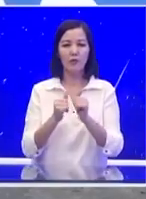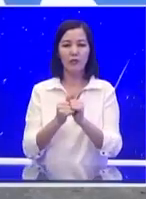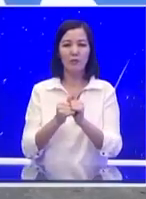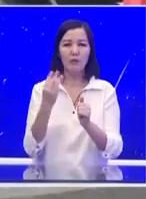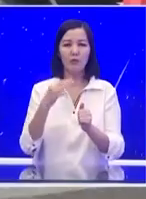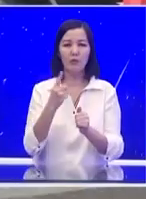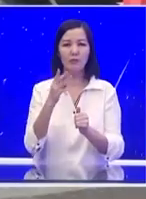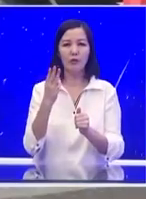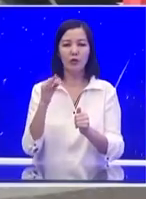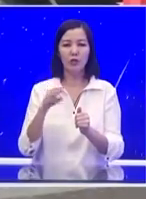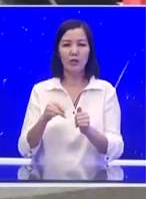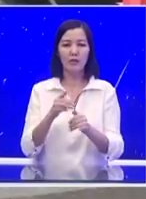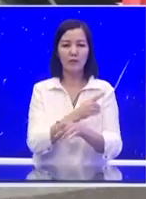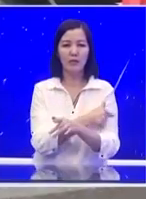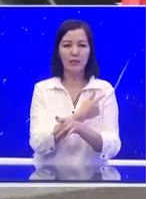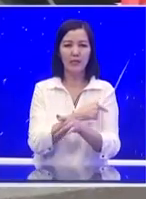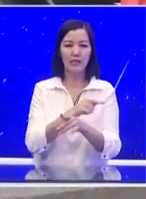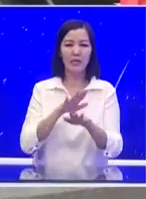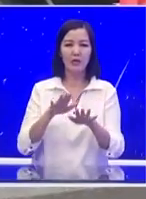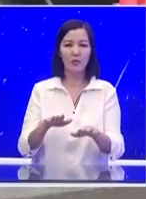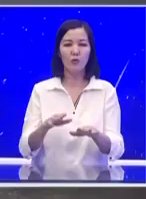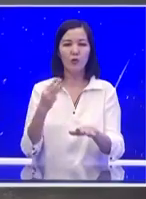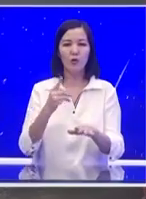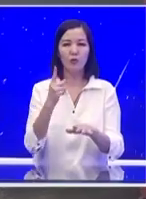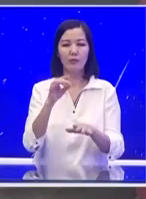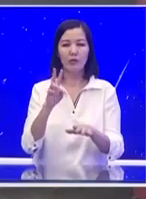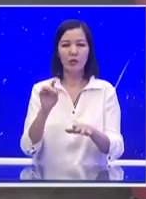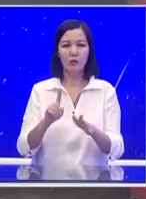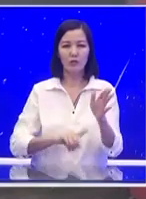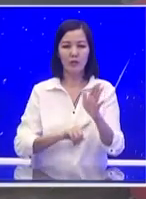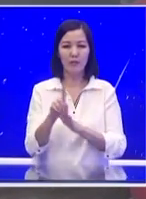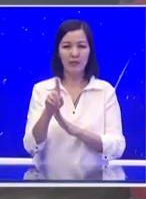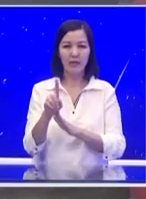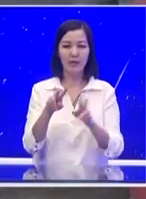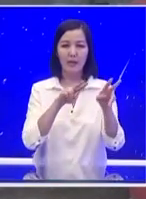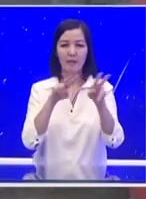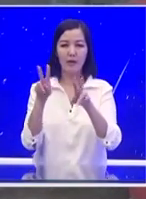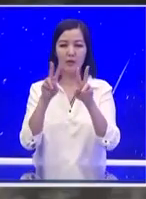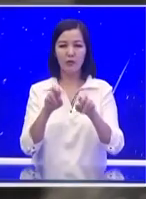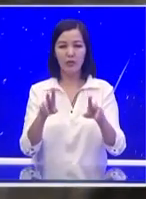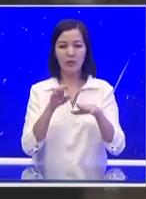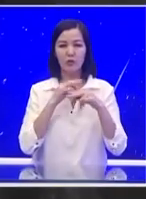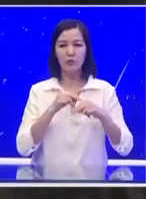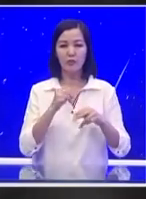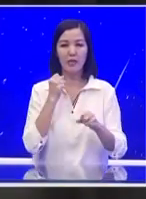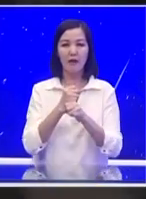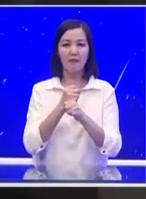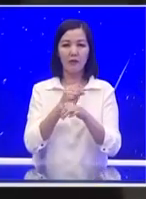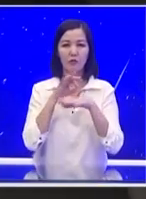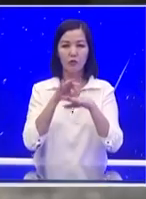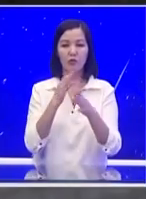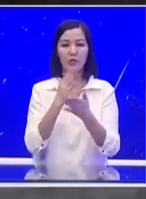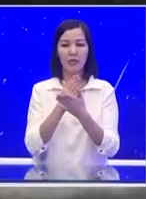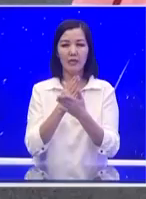601 шақырымындағы бұл санитарлық бекет 31 наурызда жұмысын бастаған. Бақылау тексер жұмыстары қатаң түрде жүргізіледі.